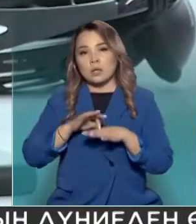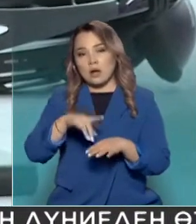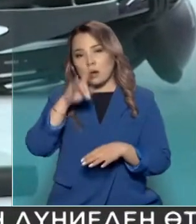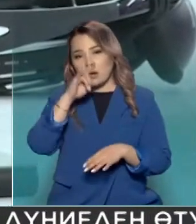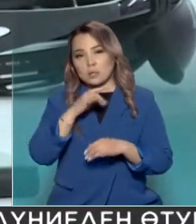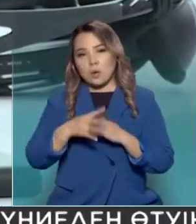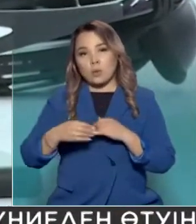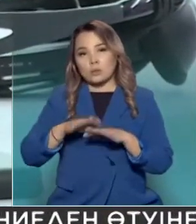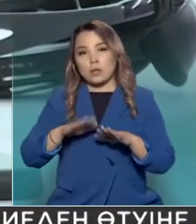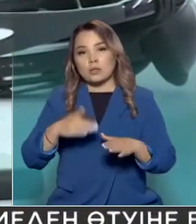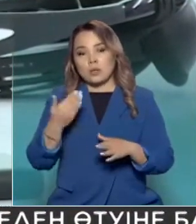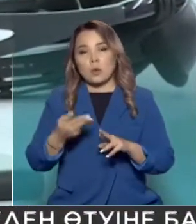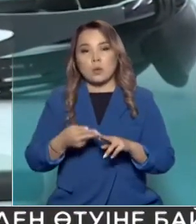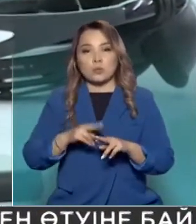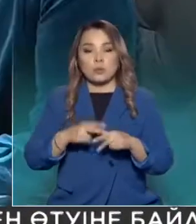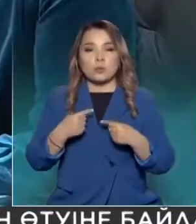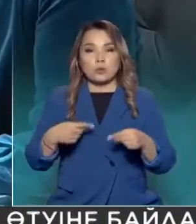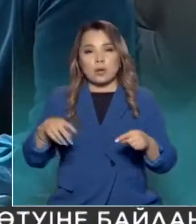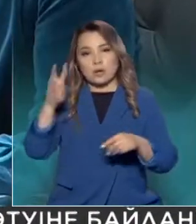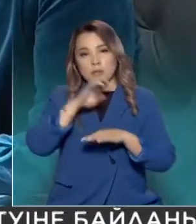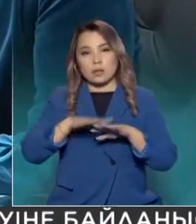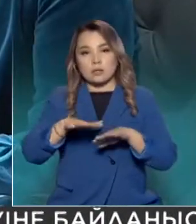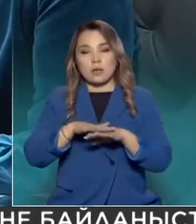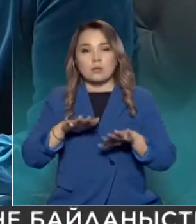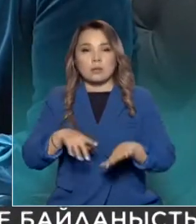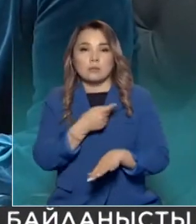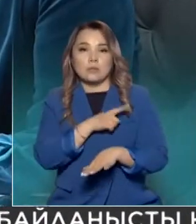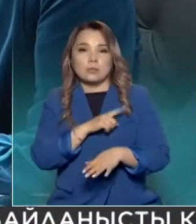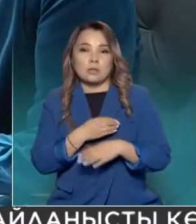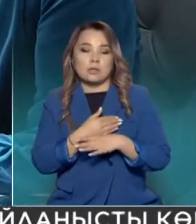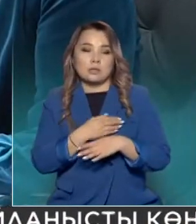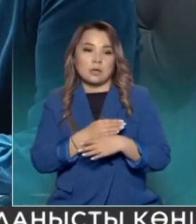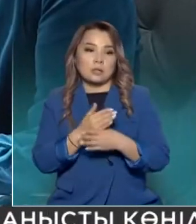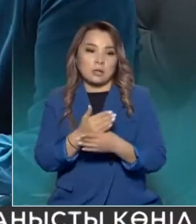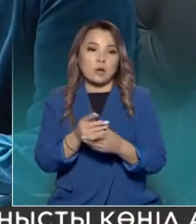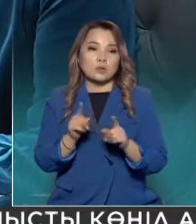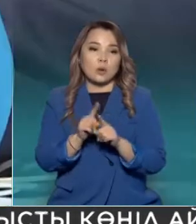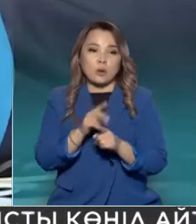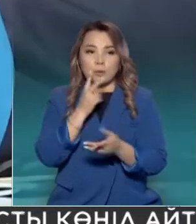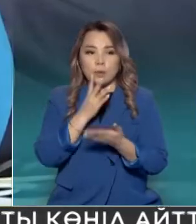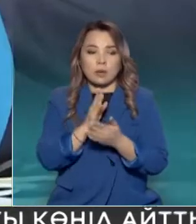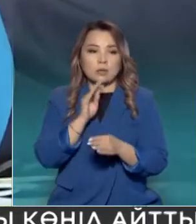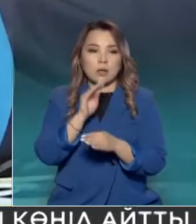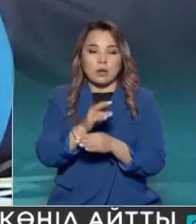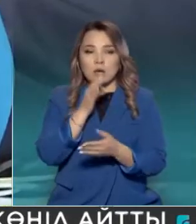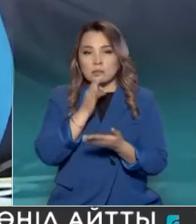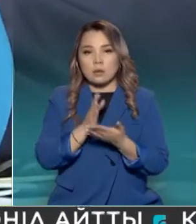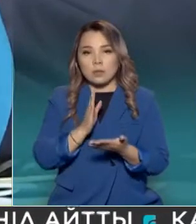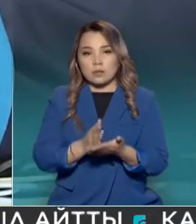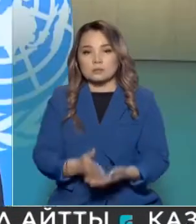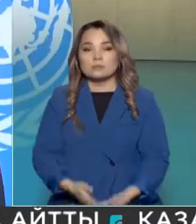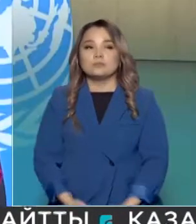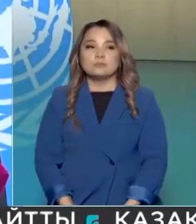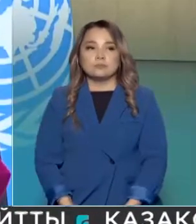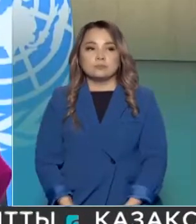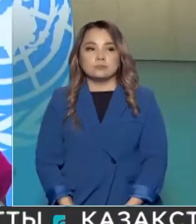Қазақстанның өңірлеріндегі, сондай-ақ өзге де елдердегі медициналық қызмет көрсету сапасын жақсартуға сеп болмақ.